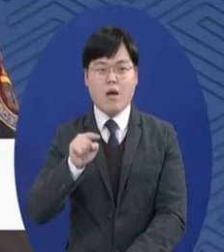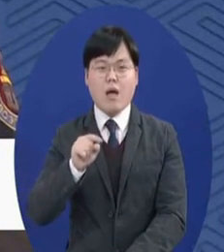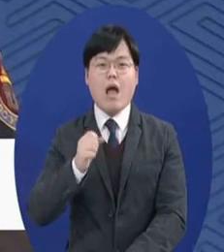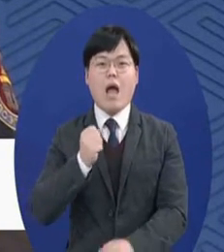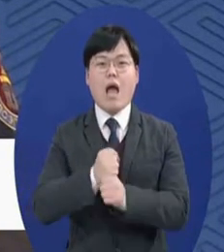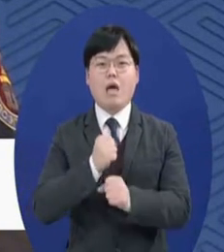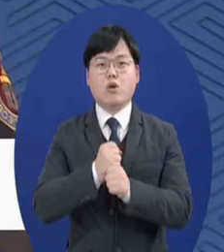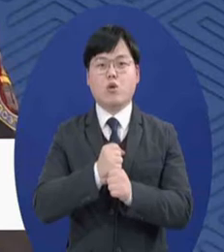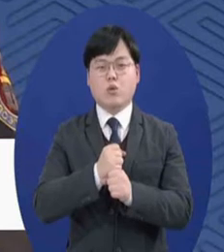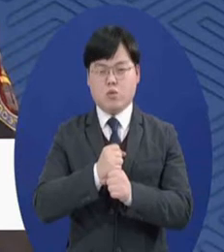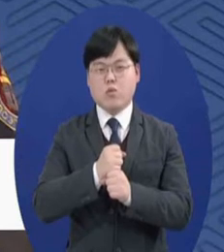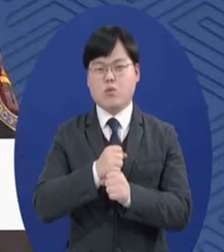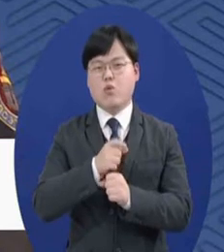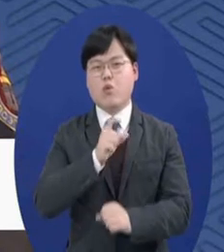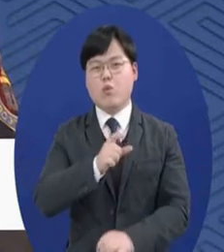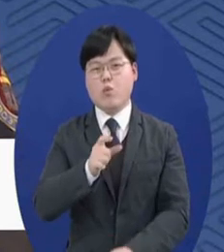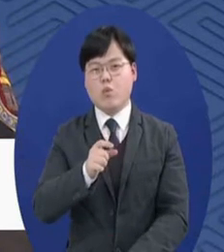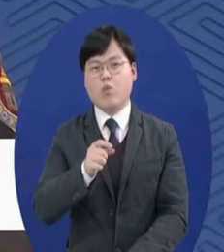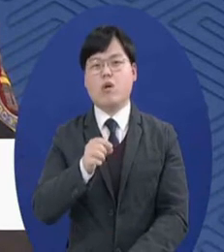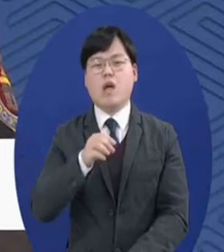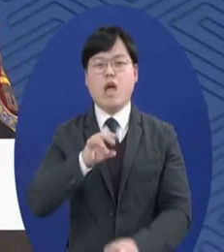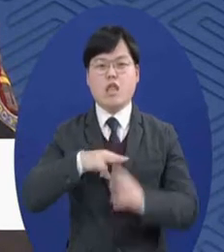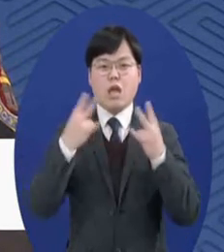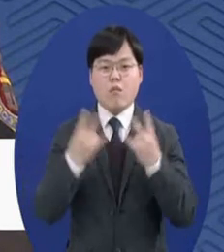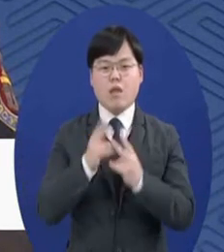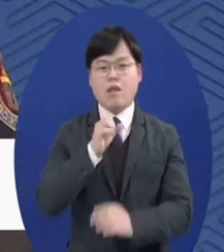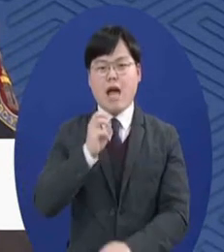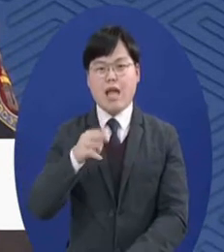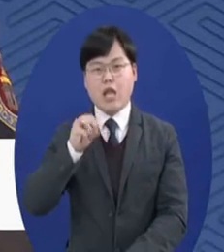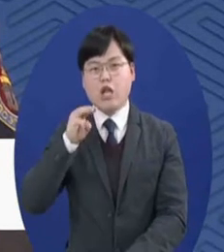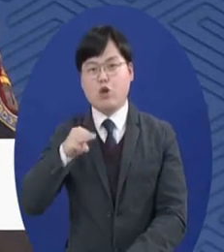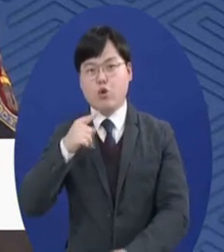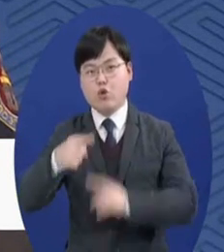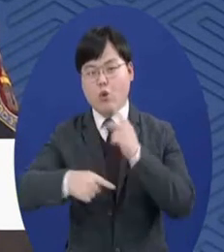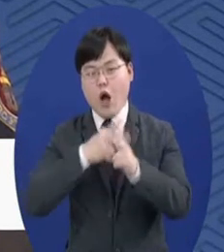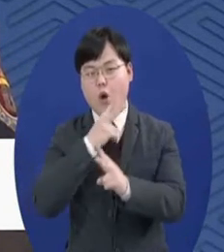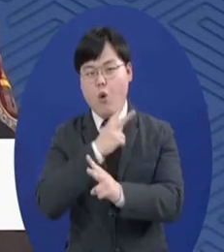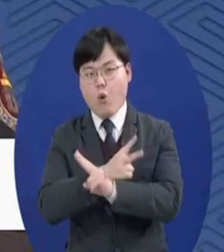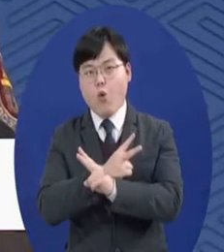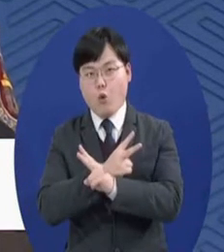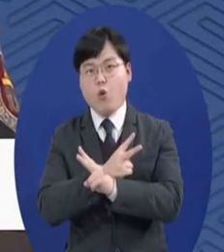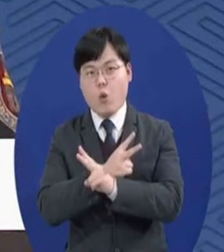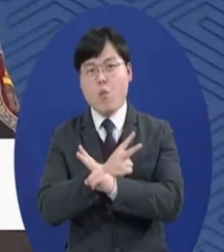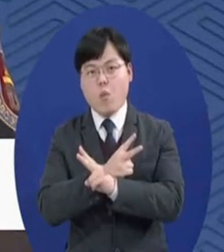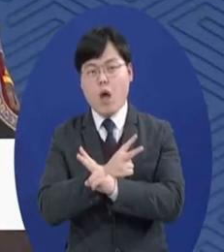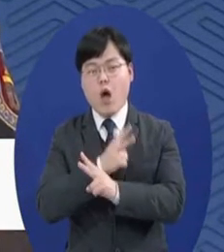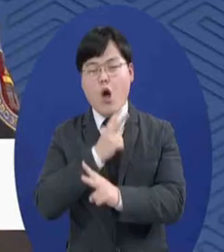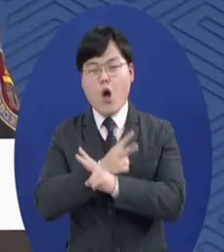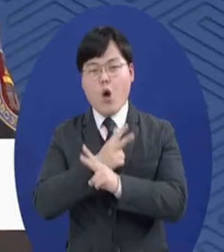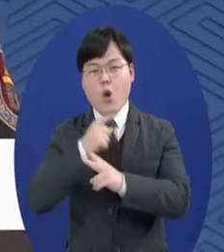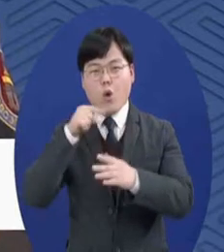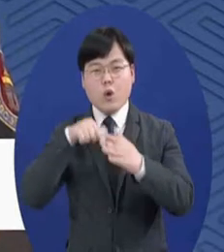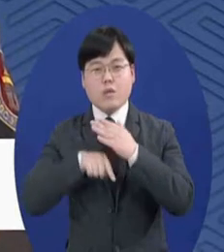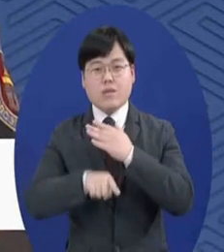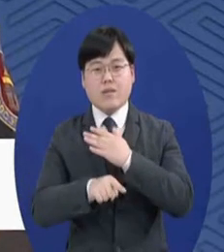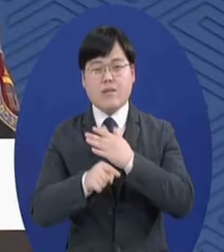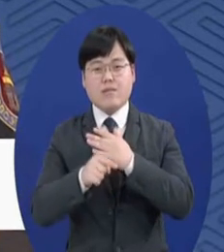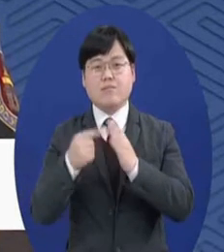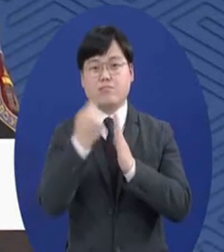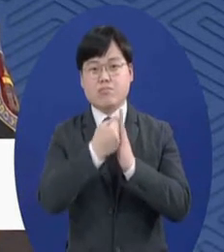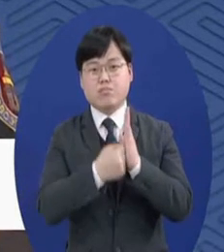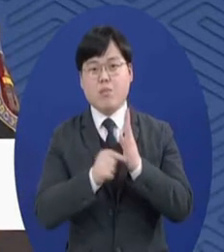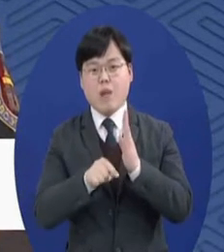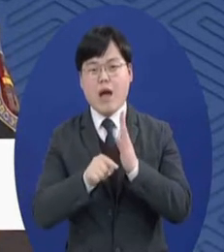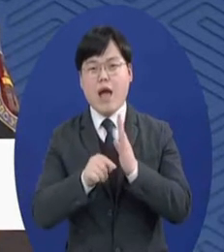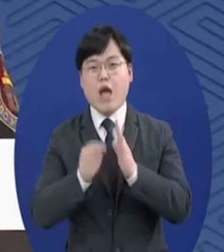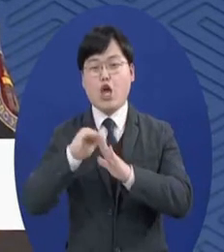цэцгийн албагч тэтгэл төвчмжийн тухай хууль болон мөн нийгмийн даатгалын сангаас олох тэтгэл төвчмжийн тухай хууль заасны